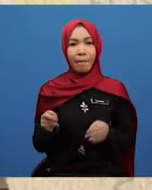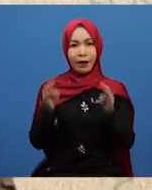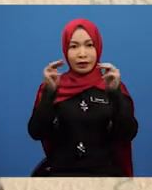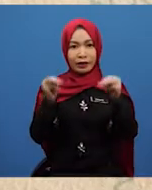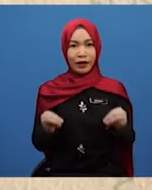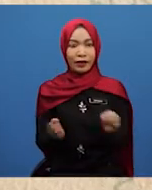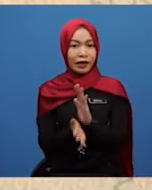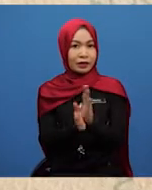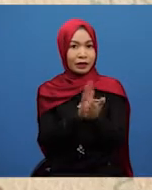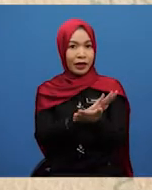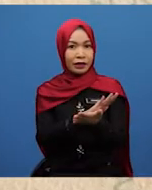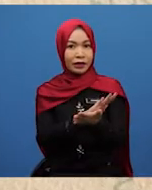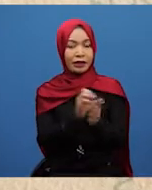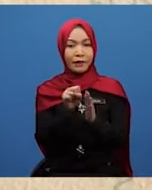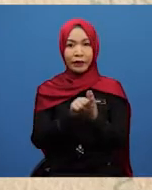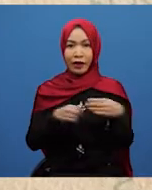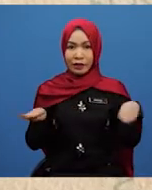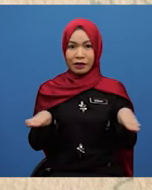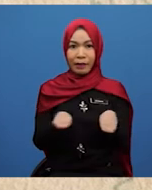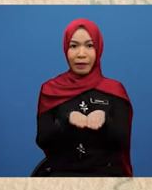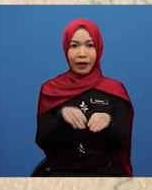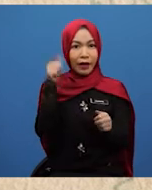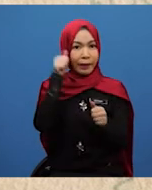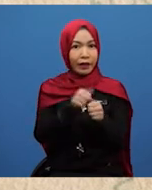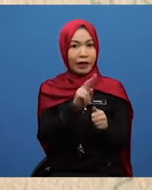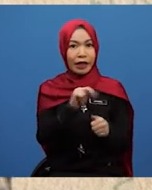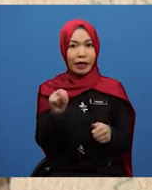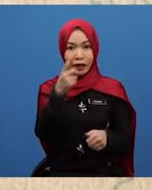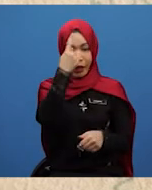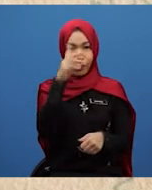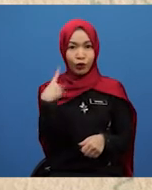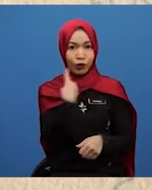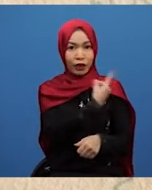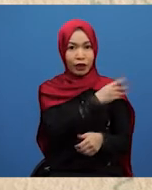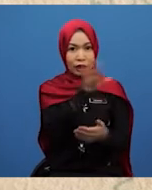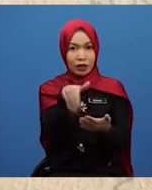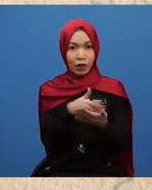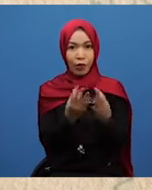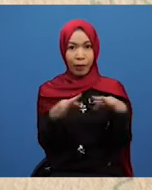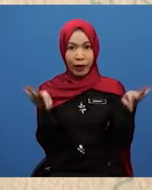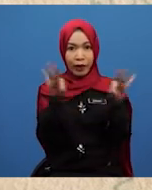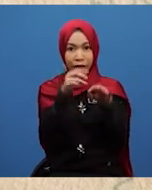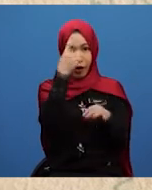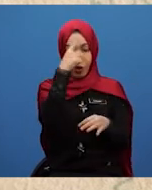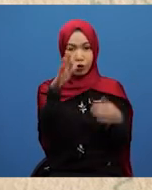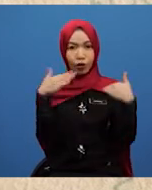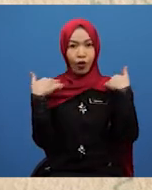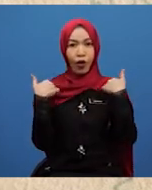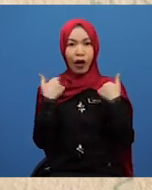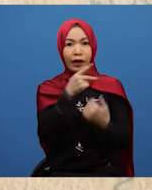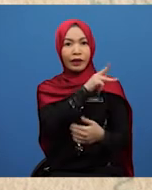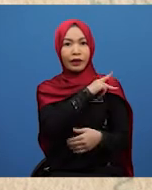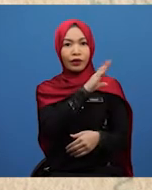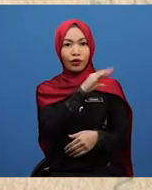jadi sebagai pernyataan kepada kita semua adalah sangat penting untuk mempunyai pemimpin yang